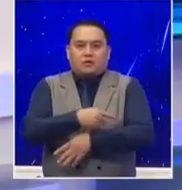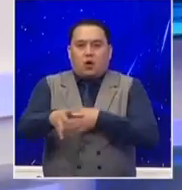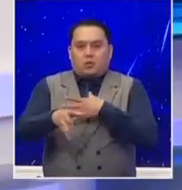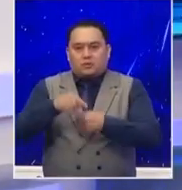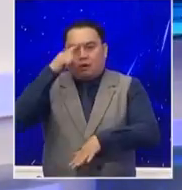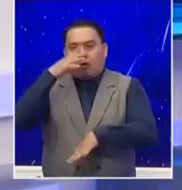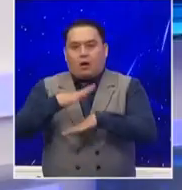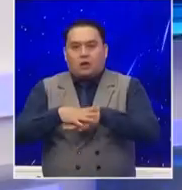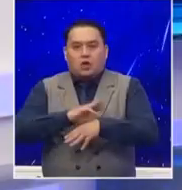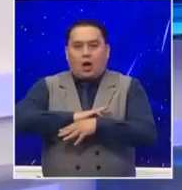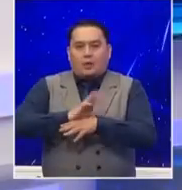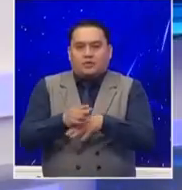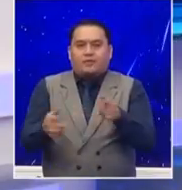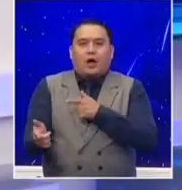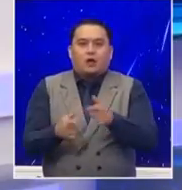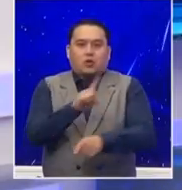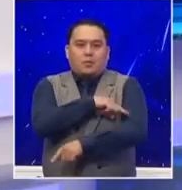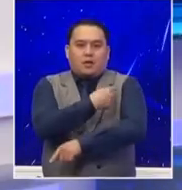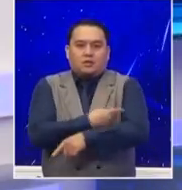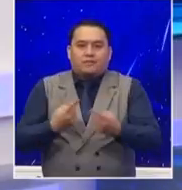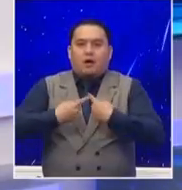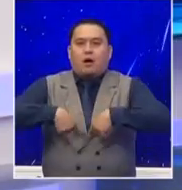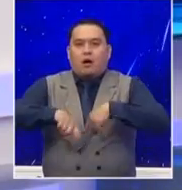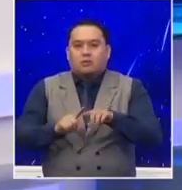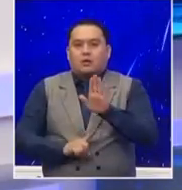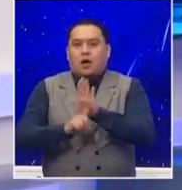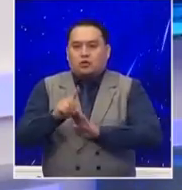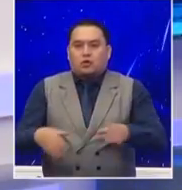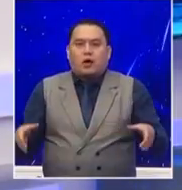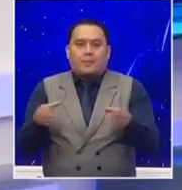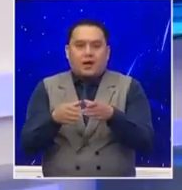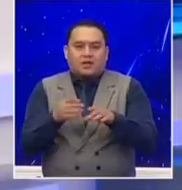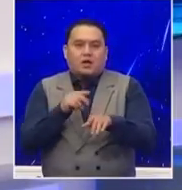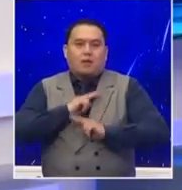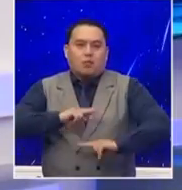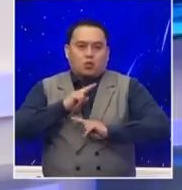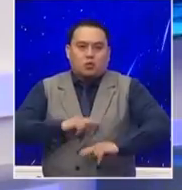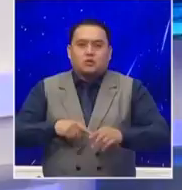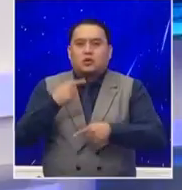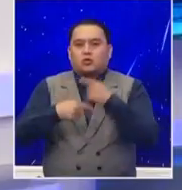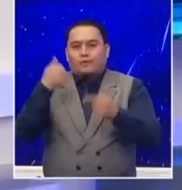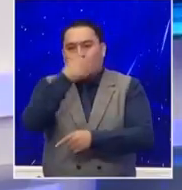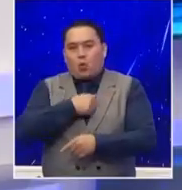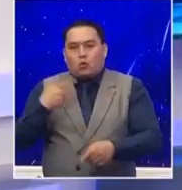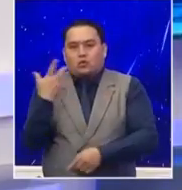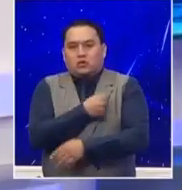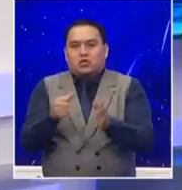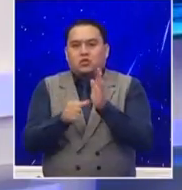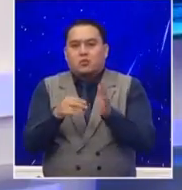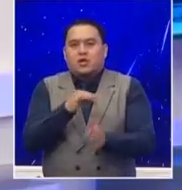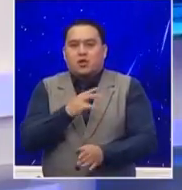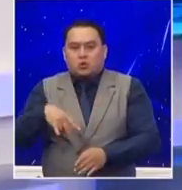с акиматами обеспечить готовность медицинских организаций к началу этой кампании. До конца года будет привито порядка 6